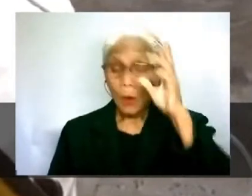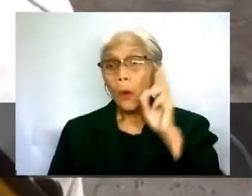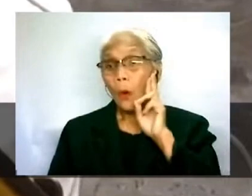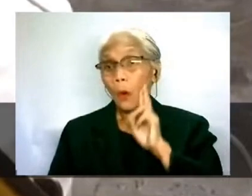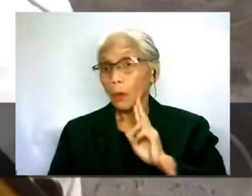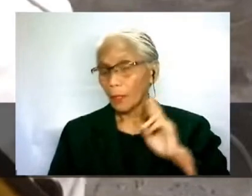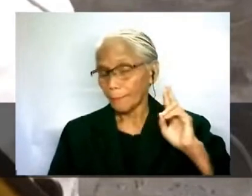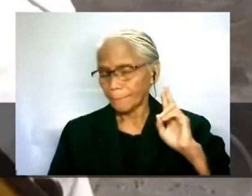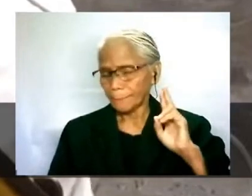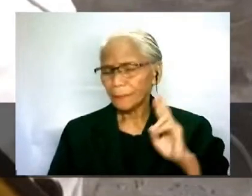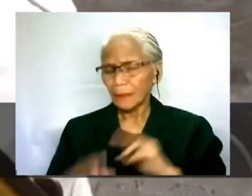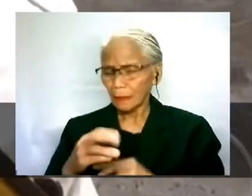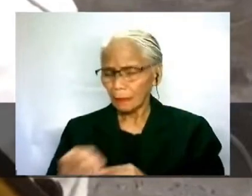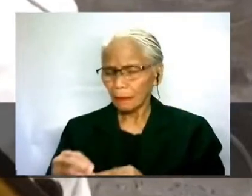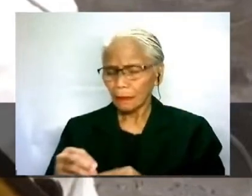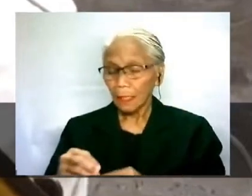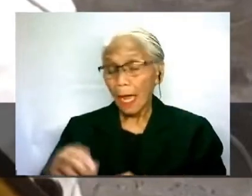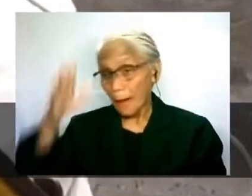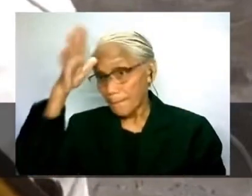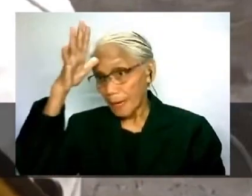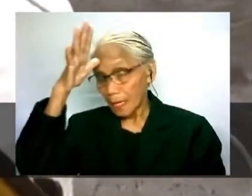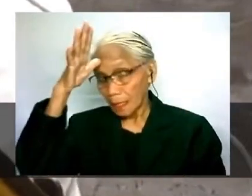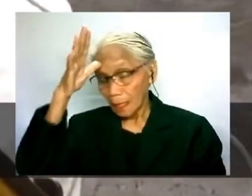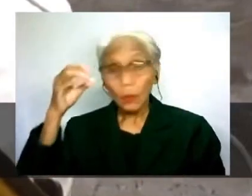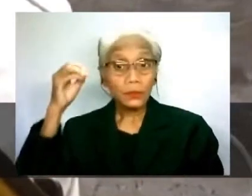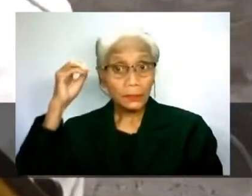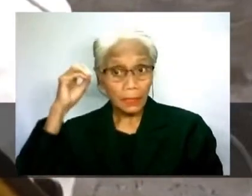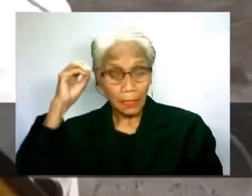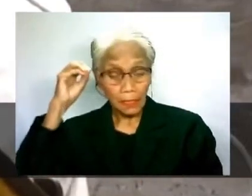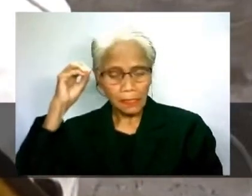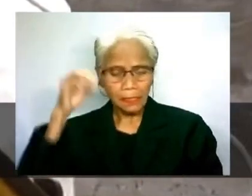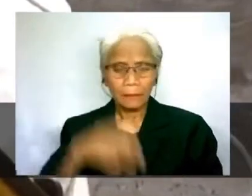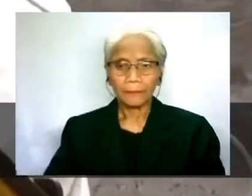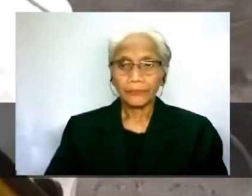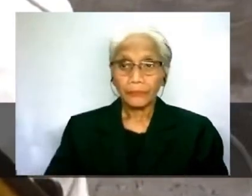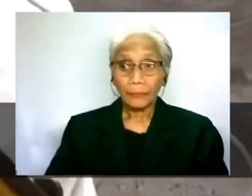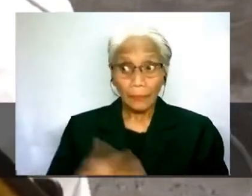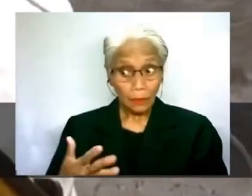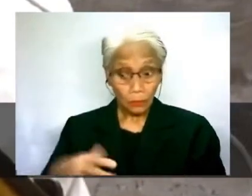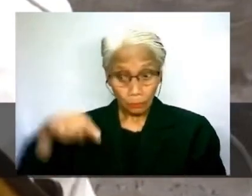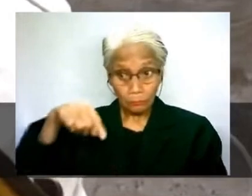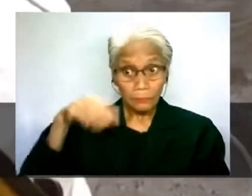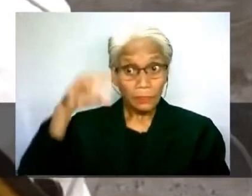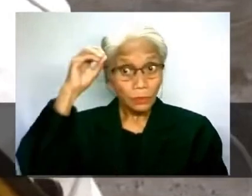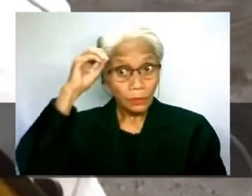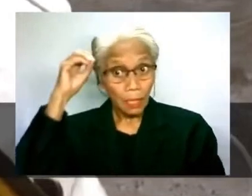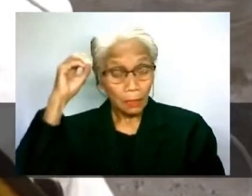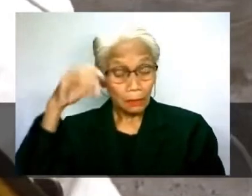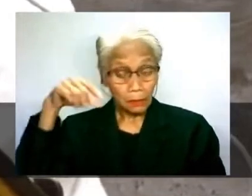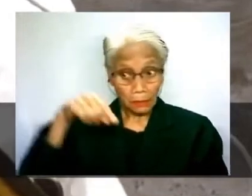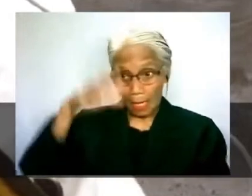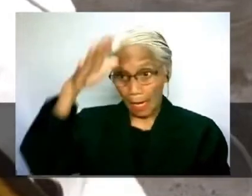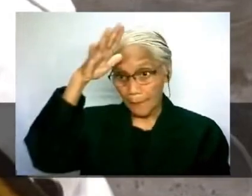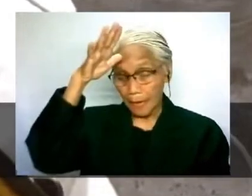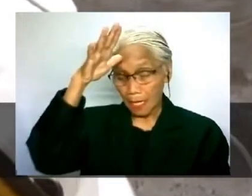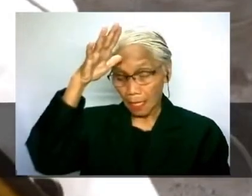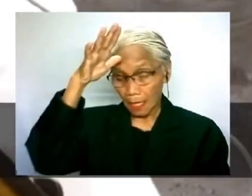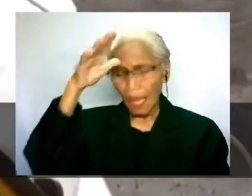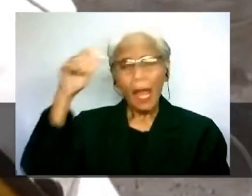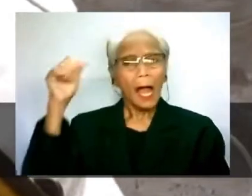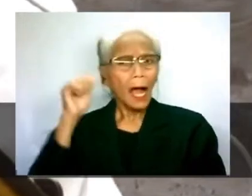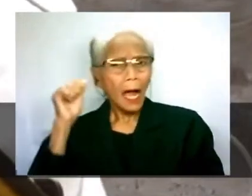ama ni Osias. Itong si Osias ay ama ni Jotam na ama ni Akas at si Akas